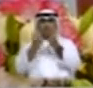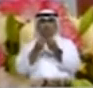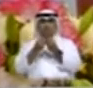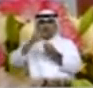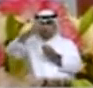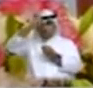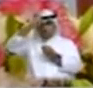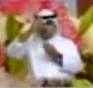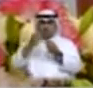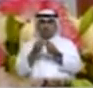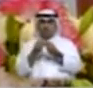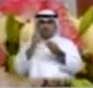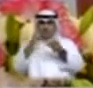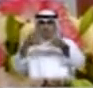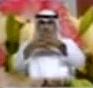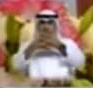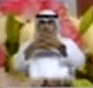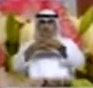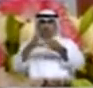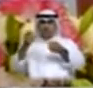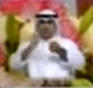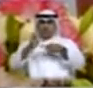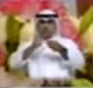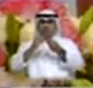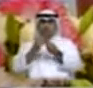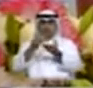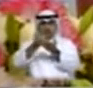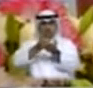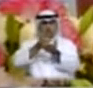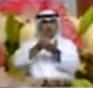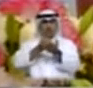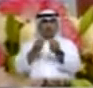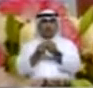في التعاون التجاري والاقتصادي والتجاري